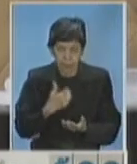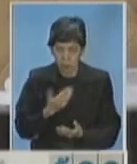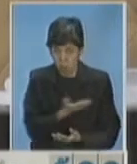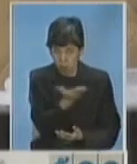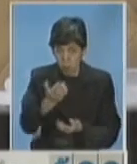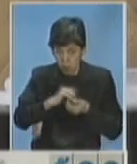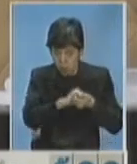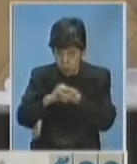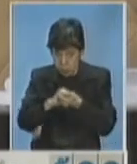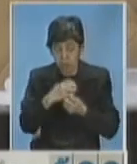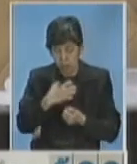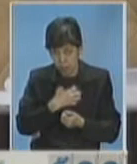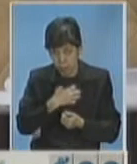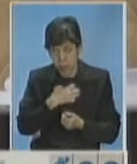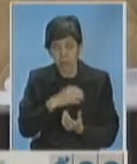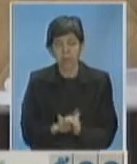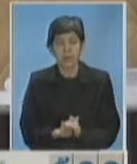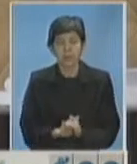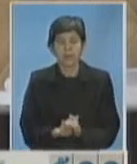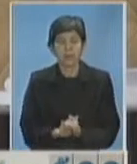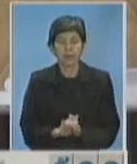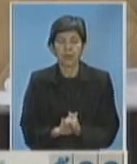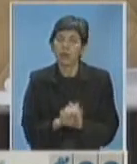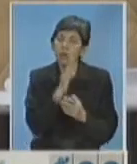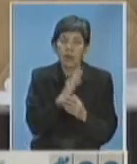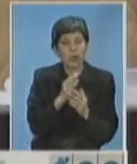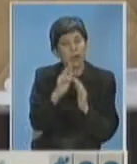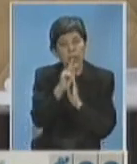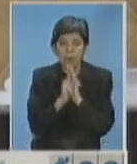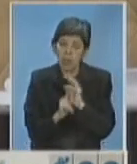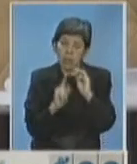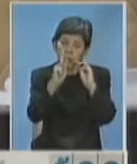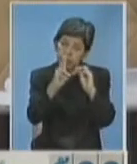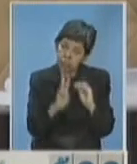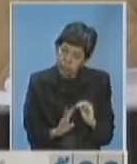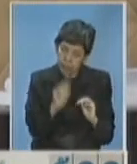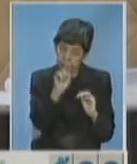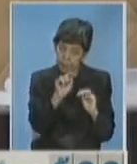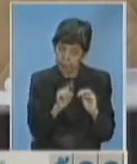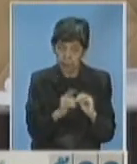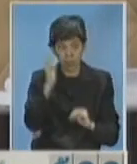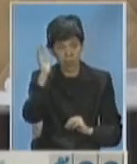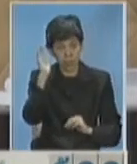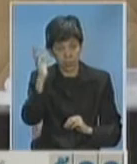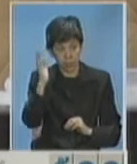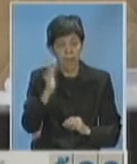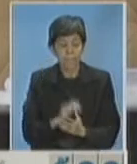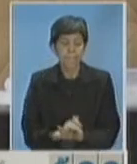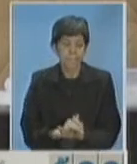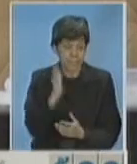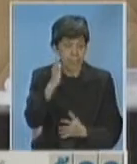ความร่วมมือร่วมกันก็คือในมาตราใดหรือประเด็นใดที่ท่านสมาชิกได้มีการอภิปรายแล้วน